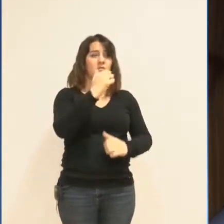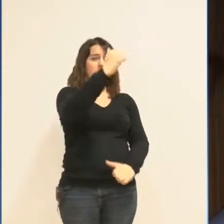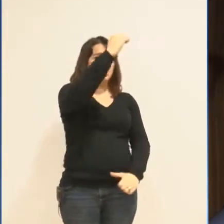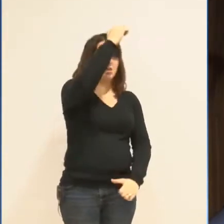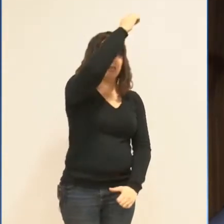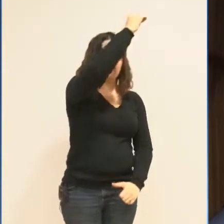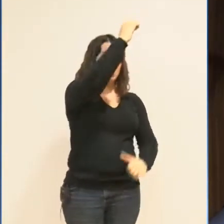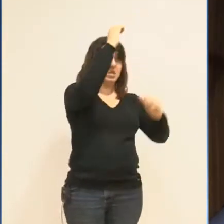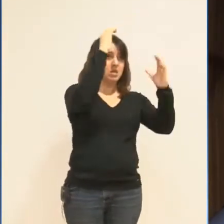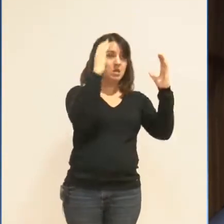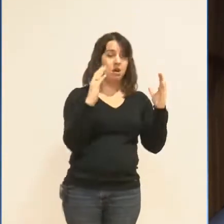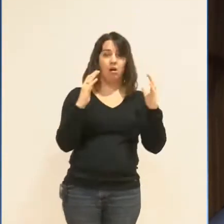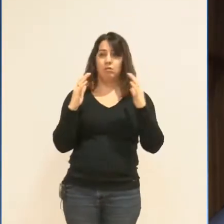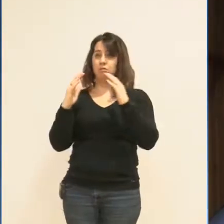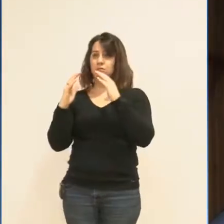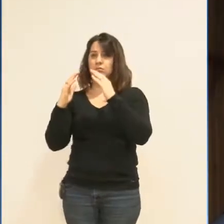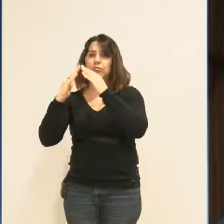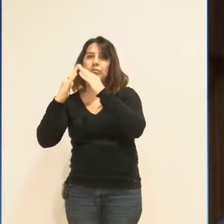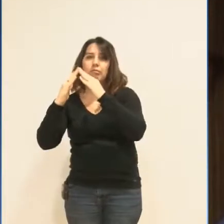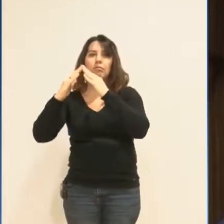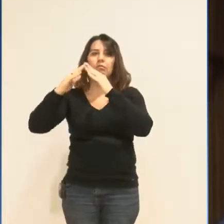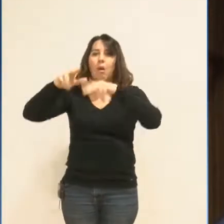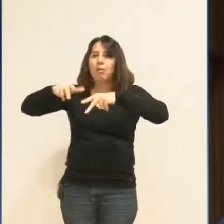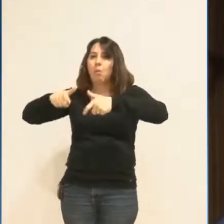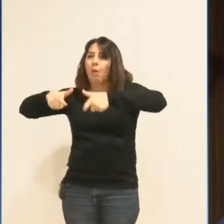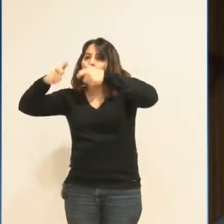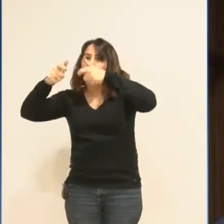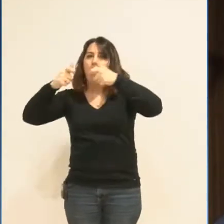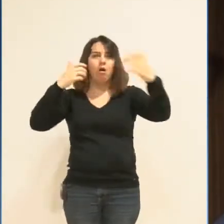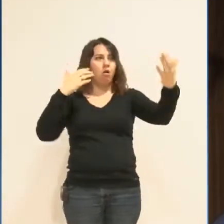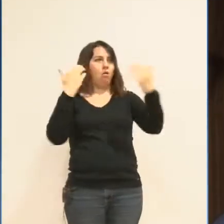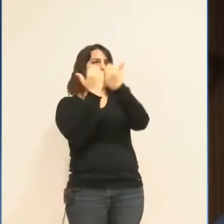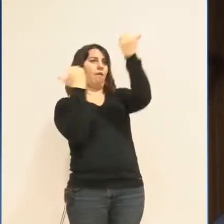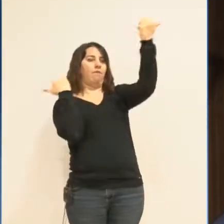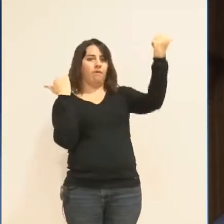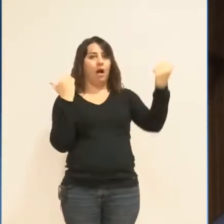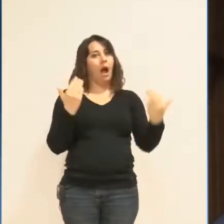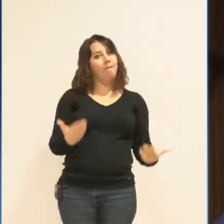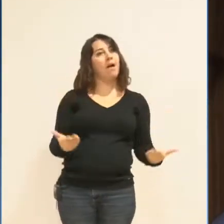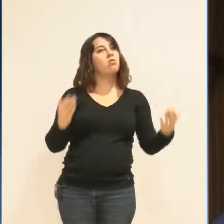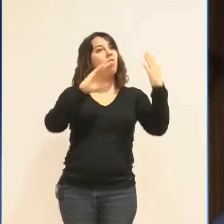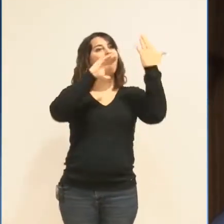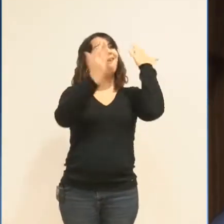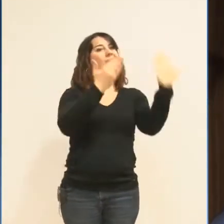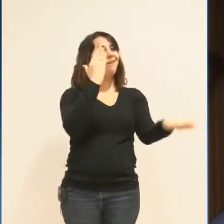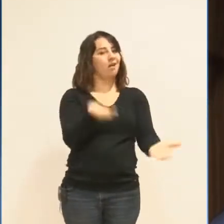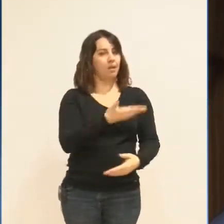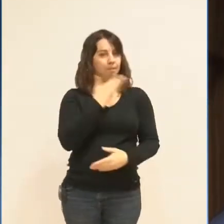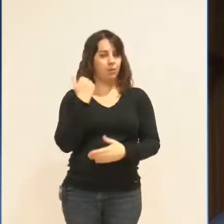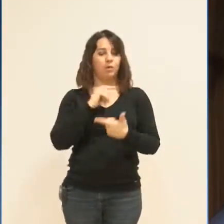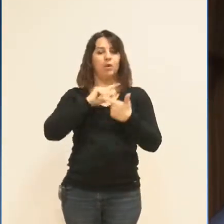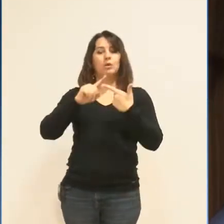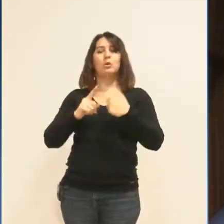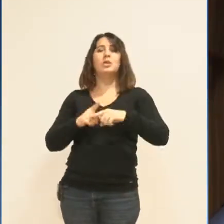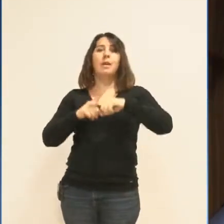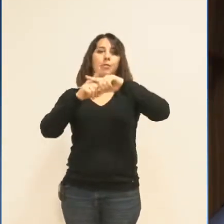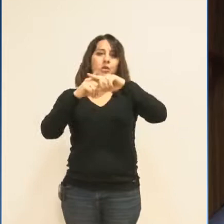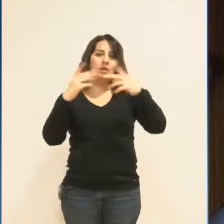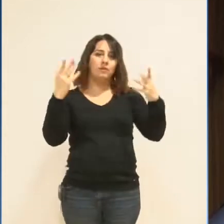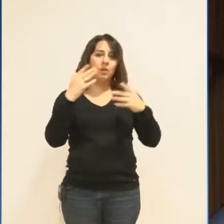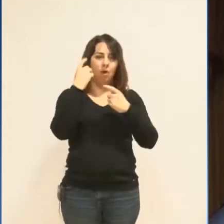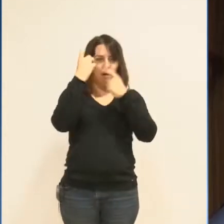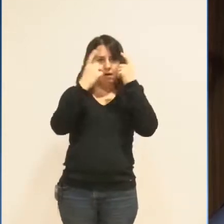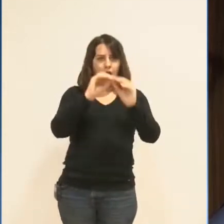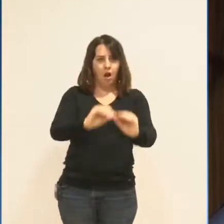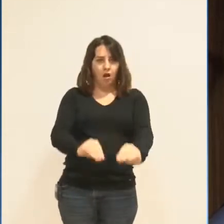celle d'habitation de taille modeste, et ce qui est prévu devrait permettre d'y mettre fin. Le second concerne plus globalement la capacité